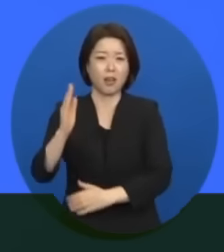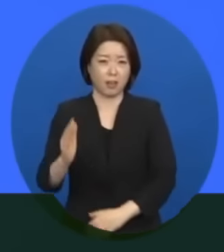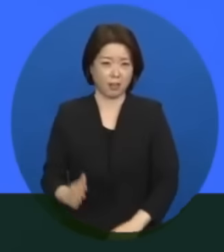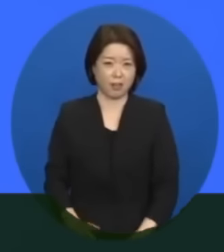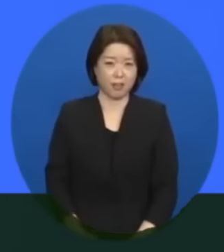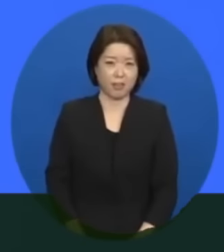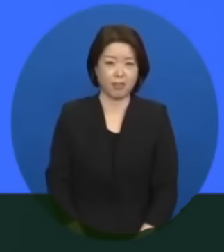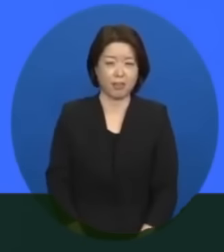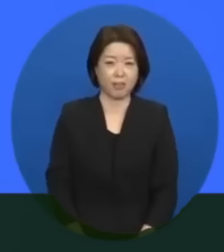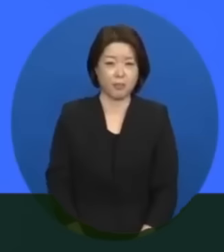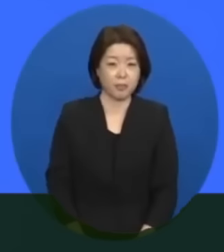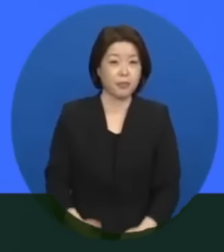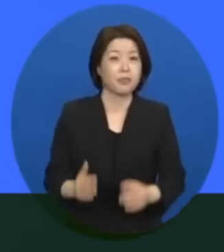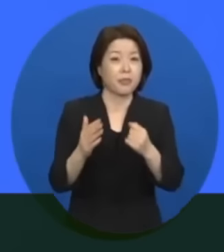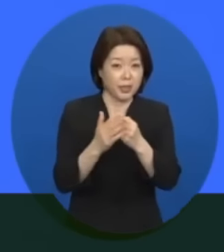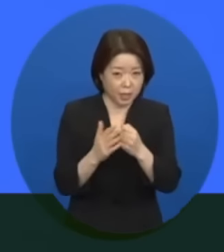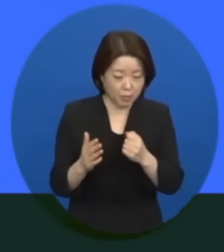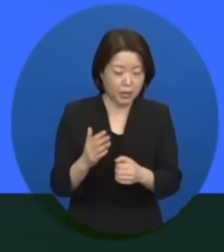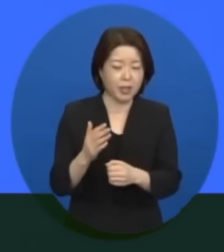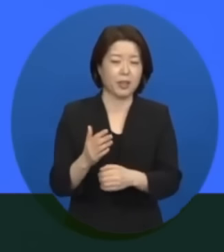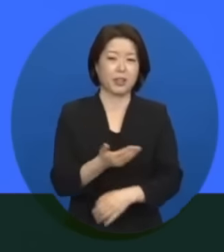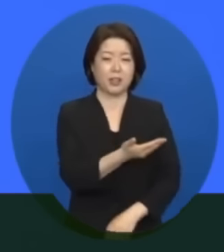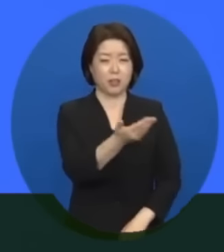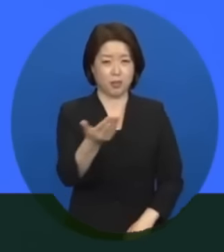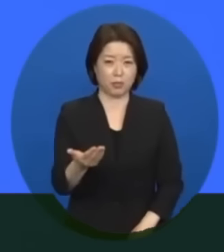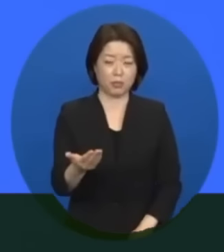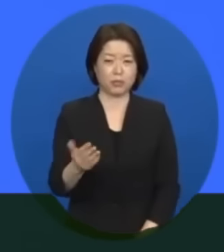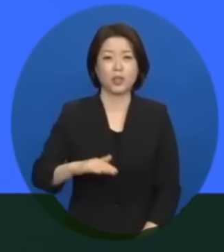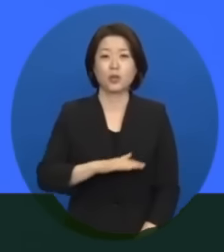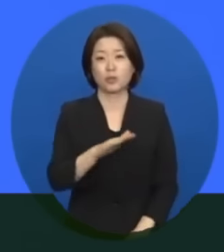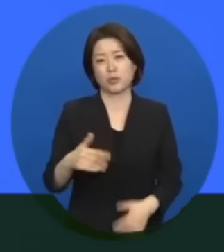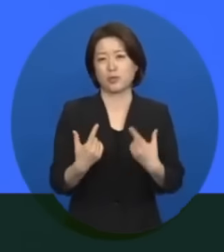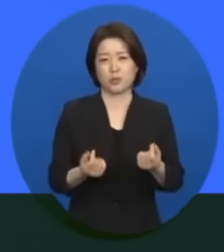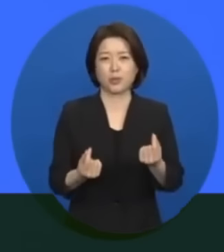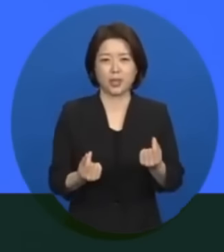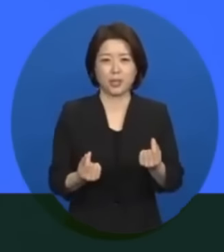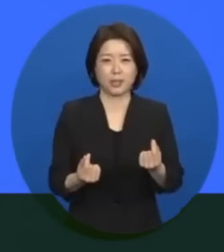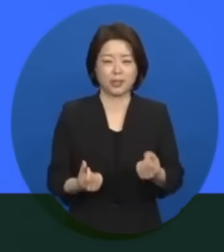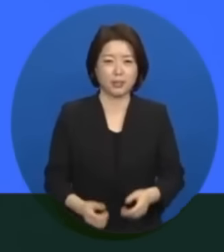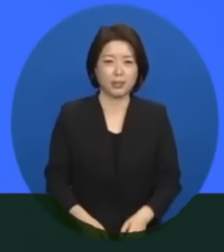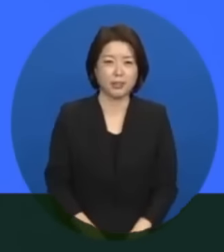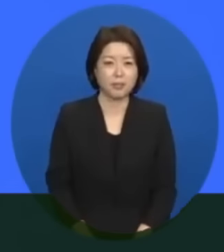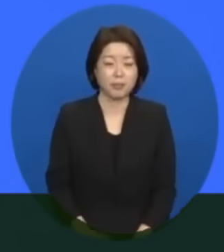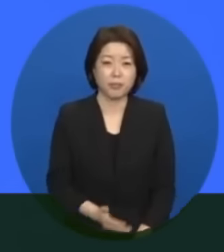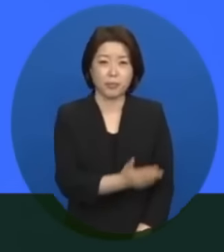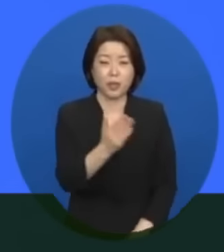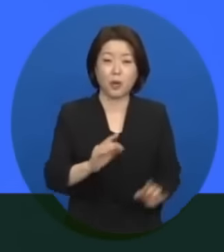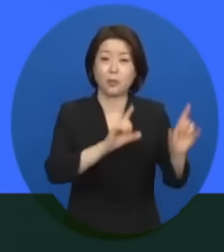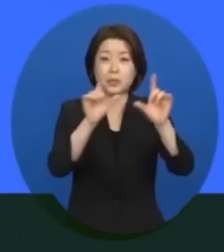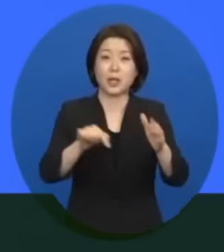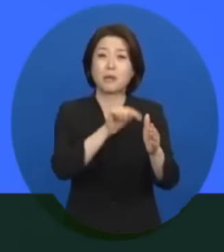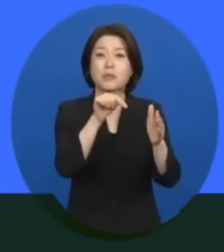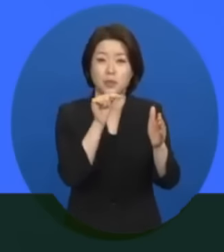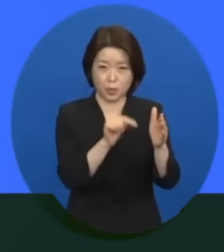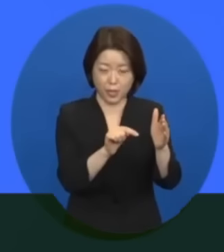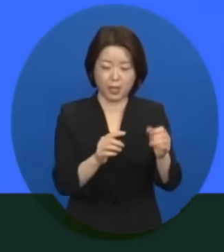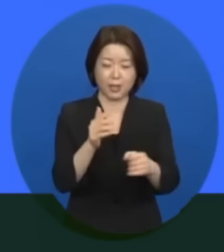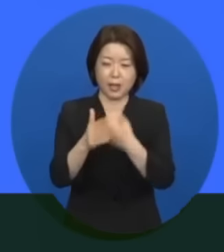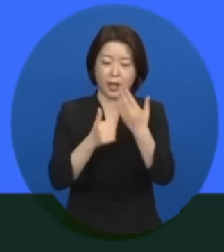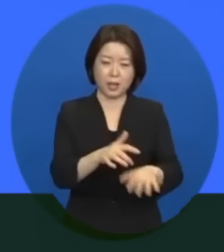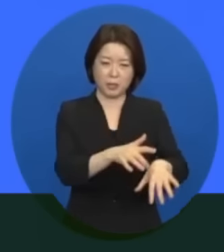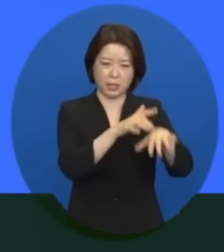겁니다 그래서 여러분 우리도 마찬가지 여러분 삶가운데 하나님께서 왜 사탄의